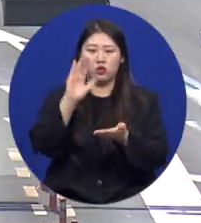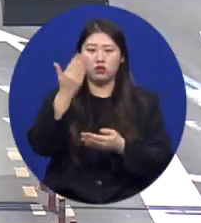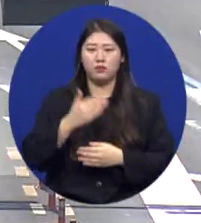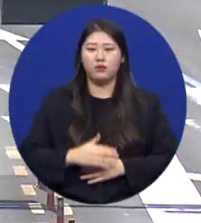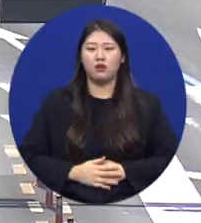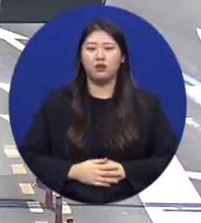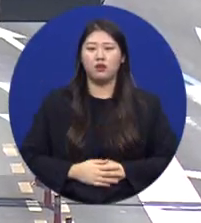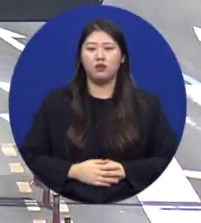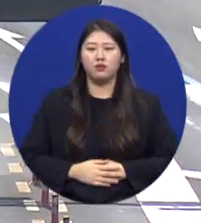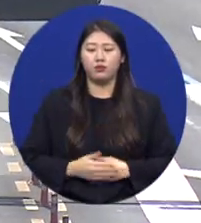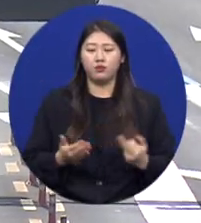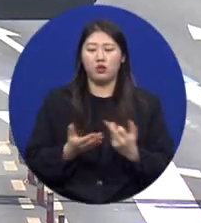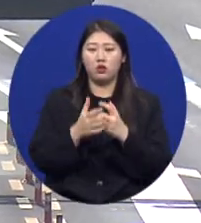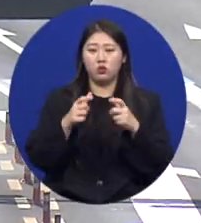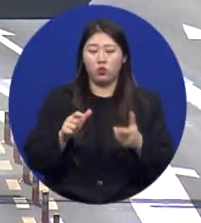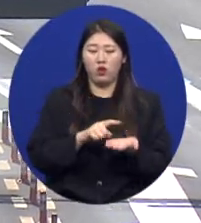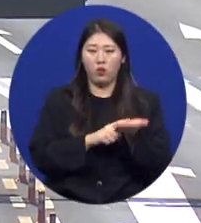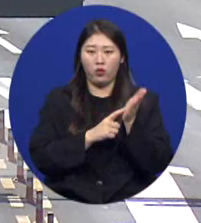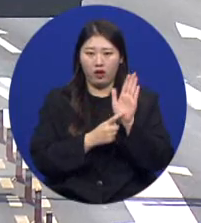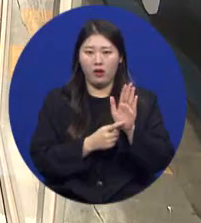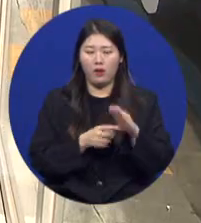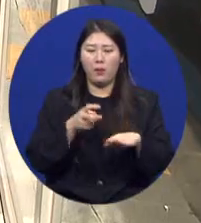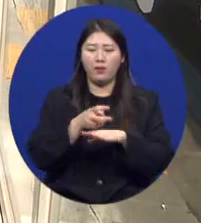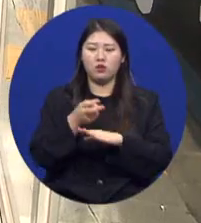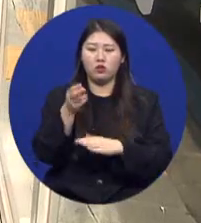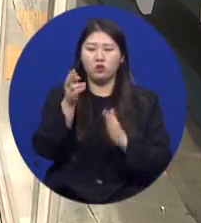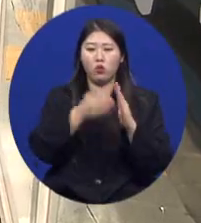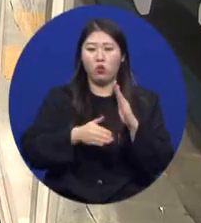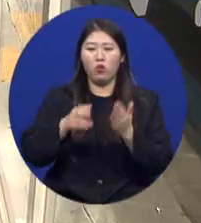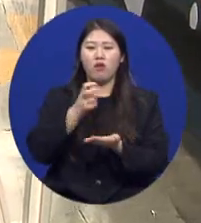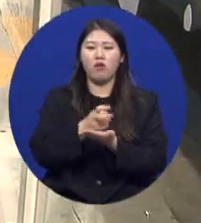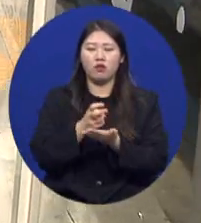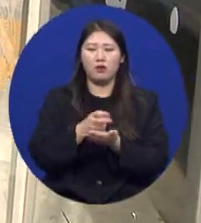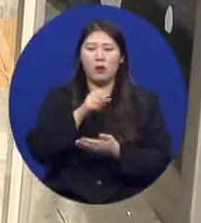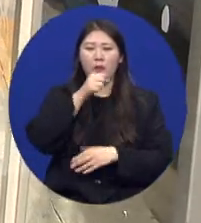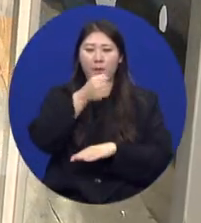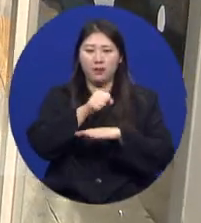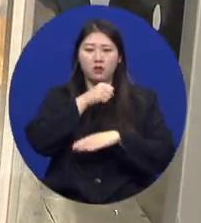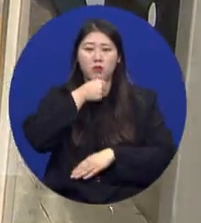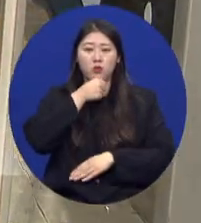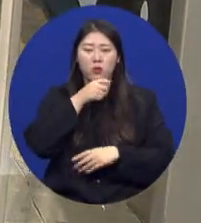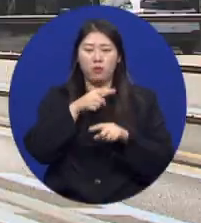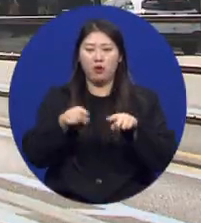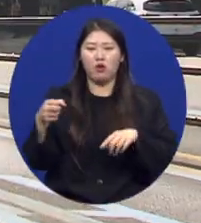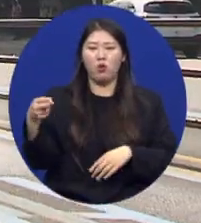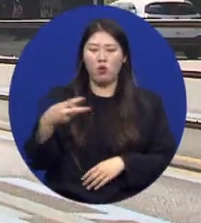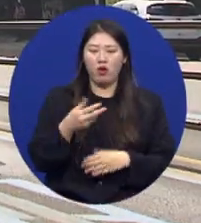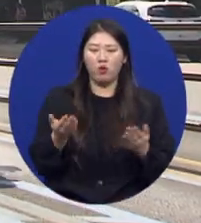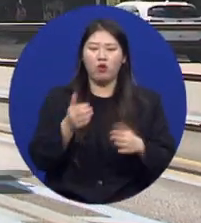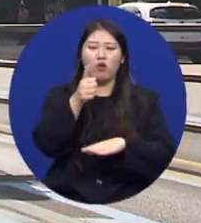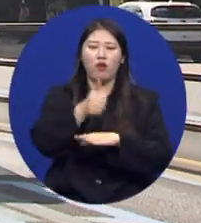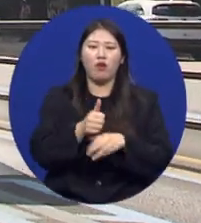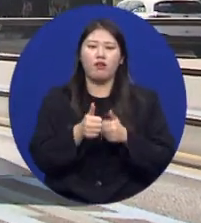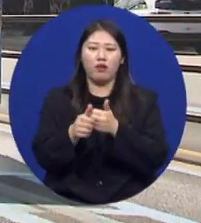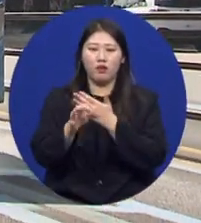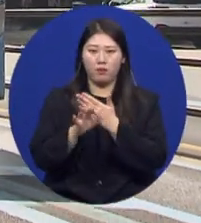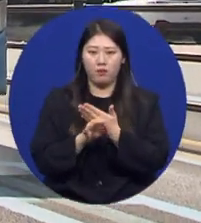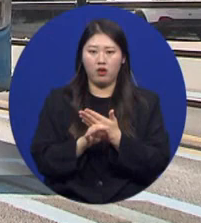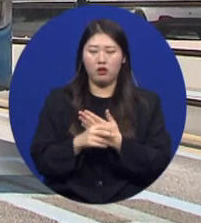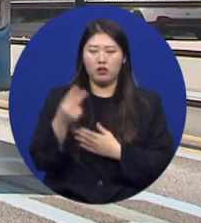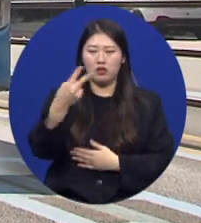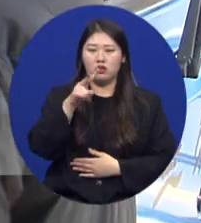제시됐습니다. 제주도가 공개한 버스 준공용제 성과평가와 개선방안 용역 결과에 따르면